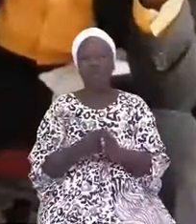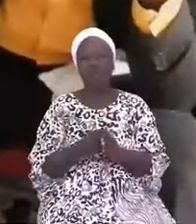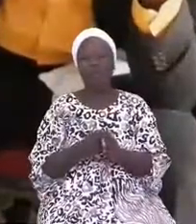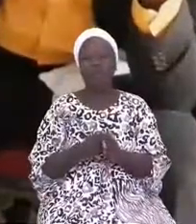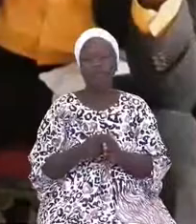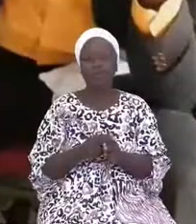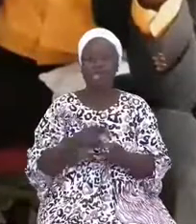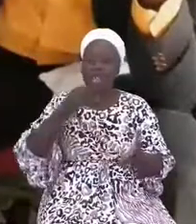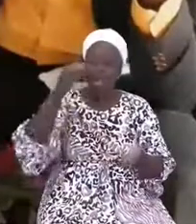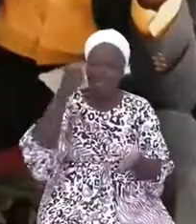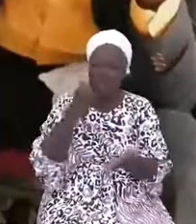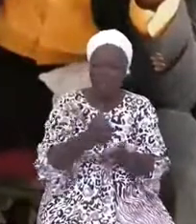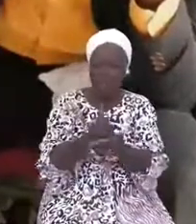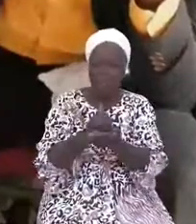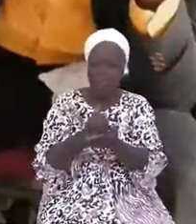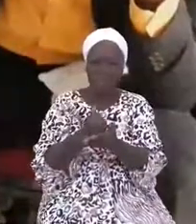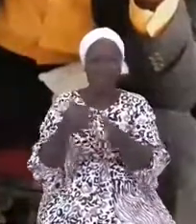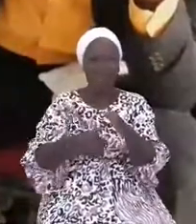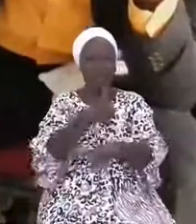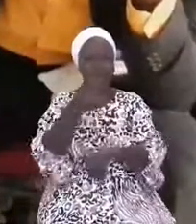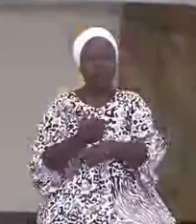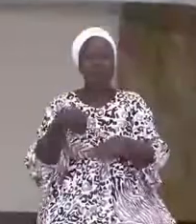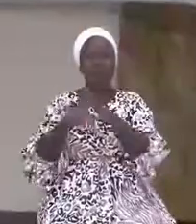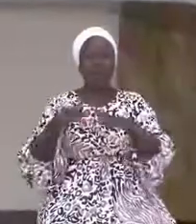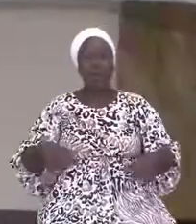Amen, confirmé dans ta vie.